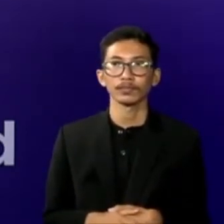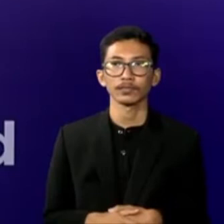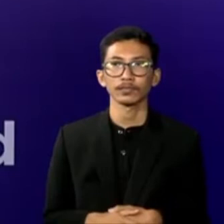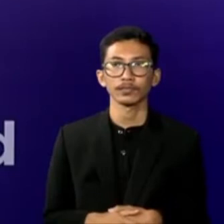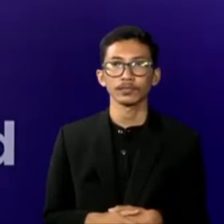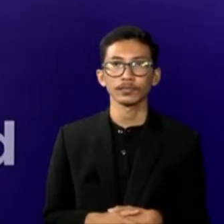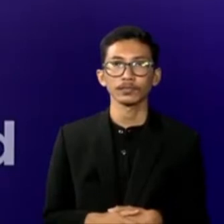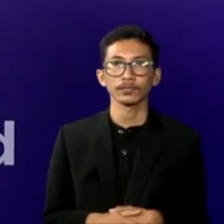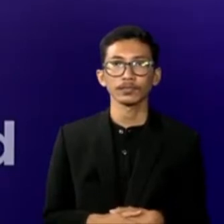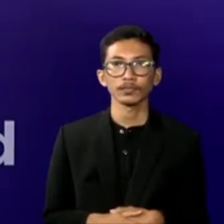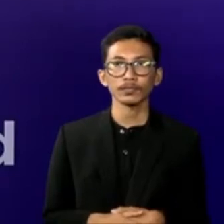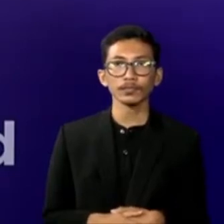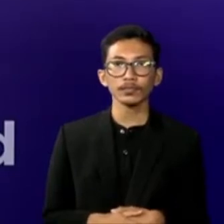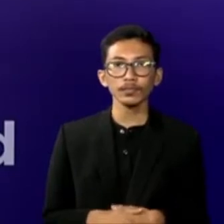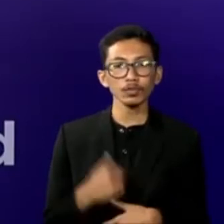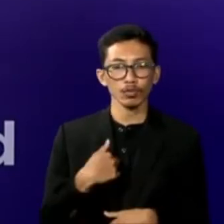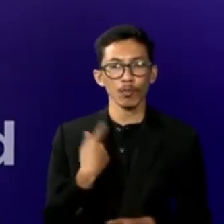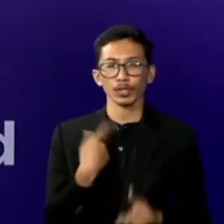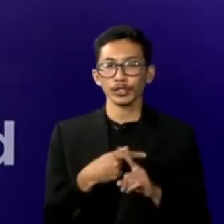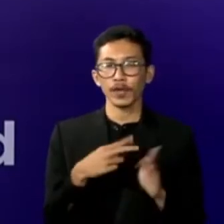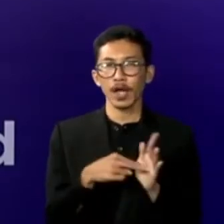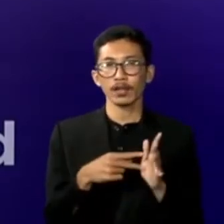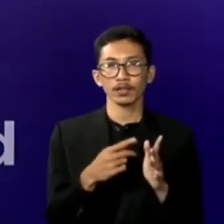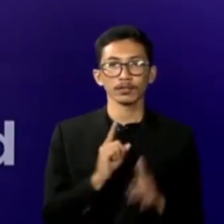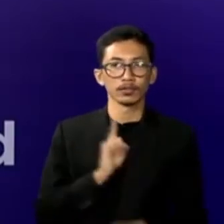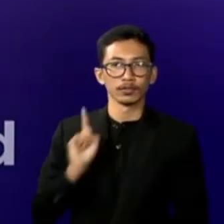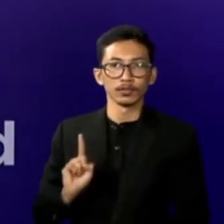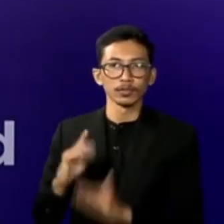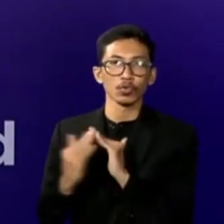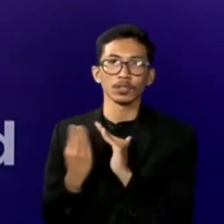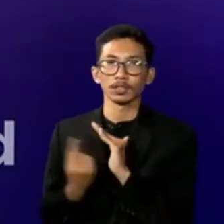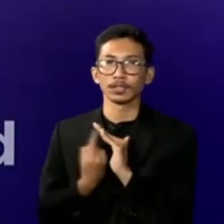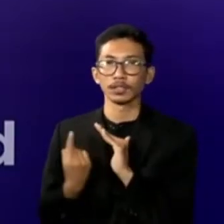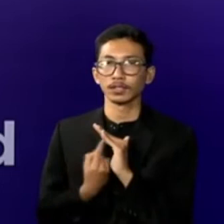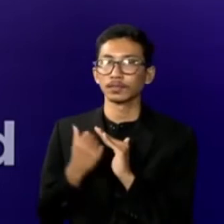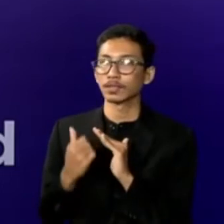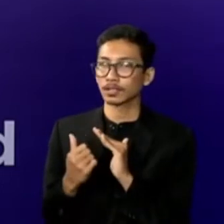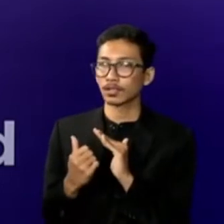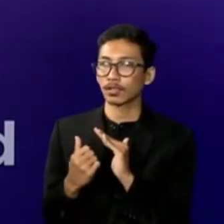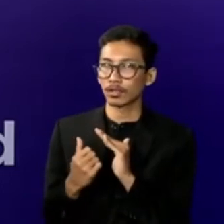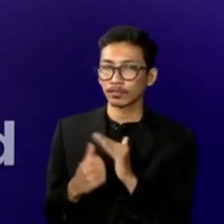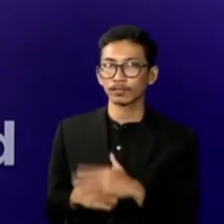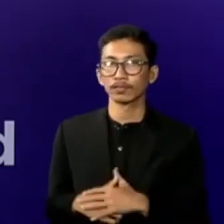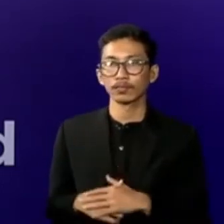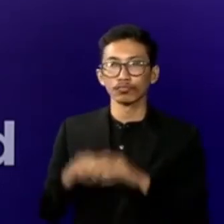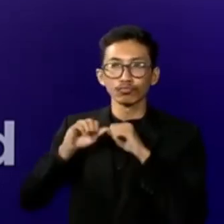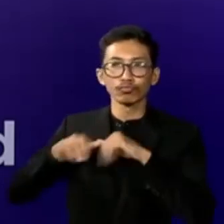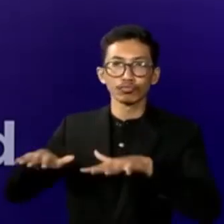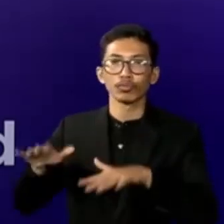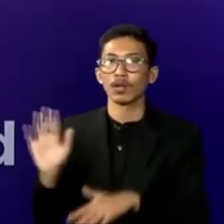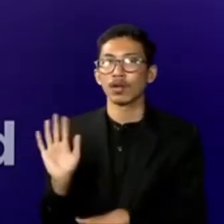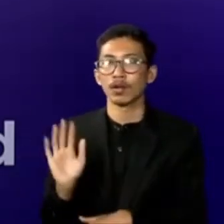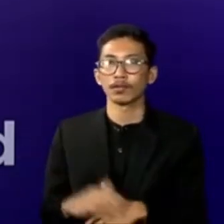sehingga dia harus diisolasi mandiri supaya tidak setidak akan menularkan kepada orang yang langit